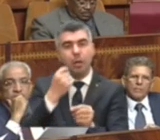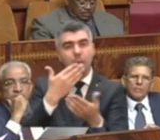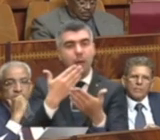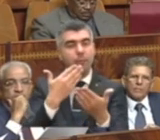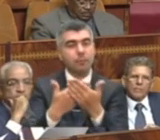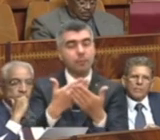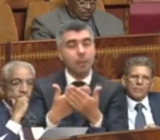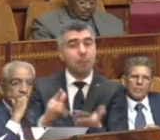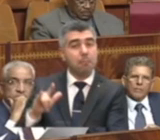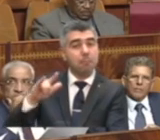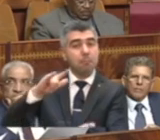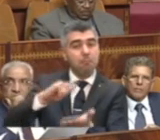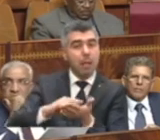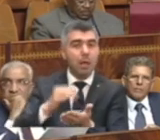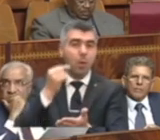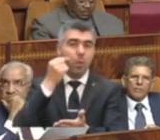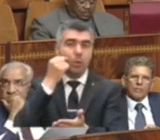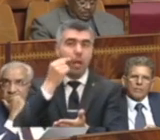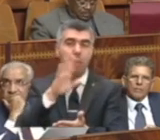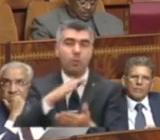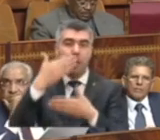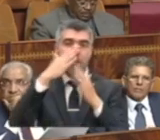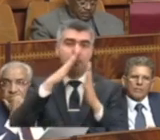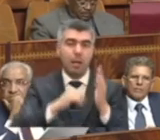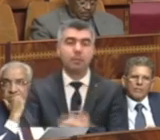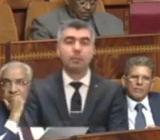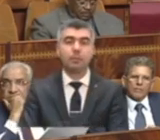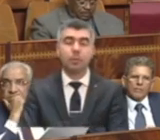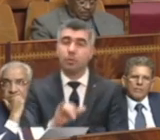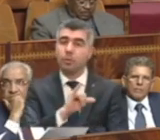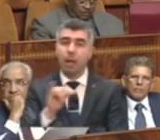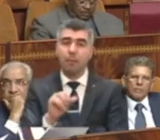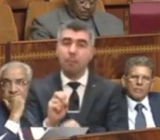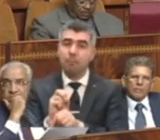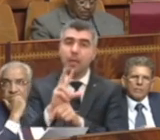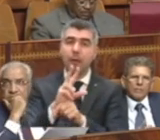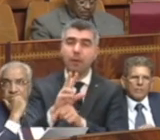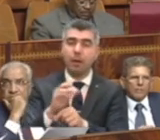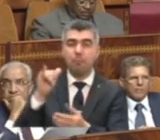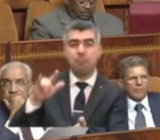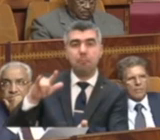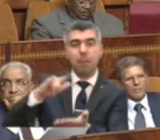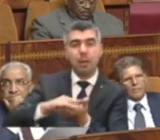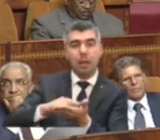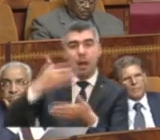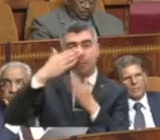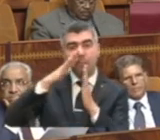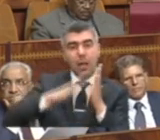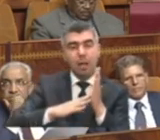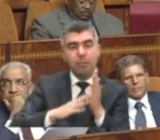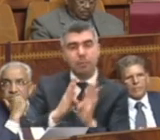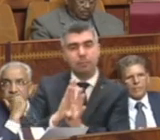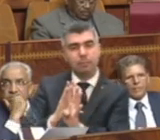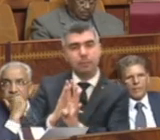حيت المطارات هي الوجه ديال بلادنا. ما بقاش مقبول اليوم سيد الوزير ان شي مسافر عبر احد مطارات المملكه ملي كيوصل كيبقى كيتسنى